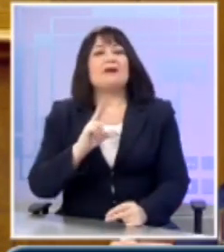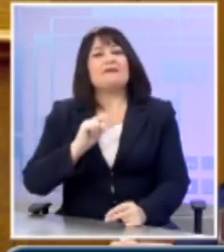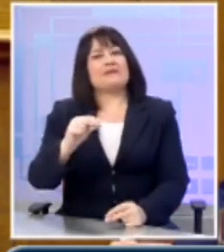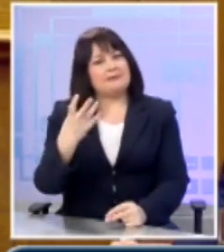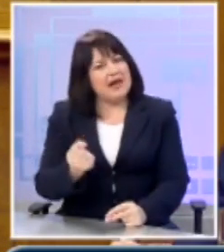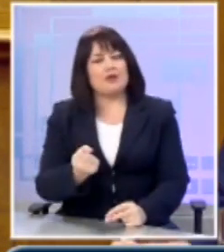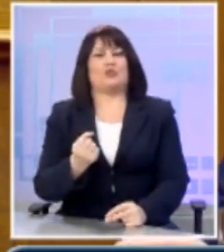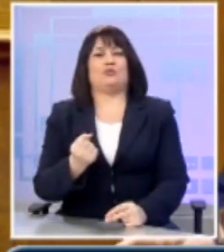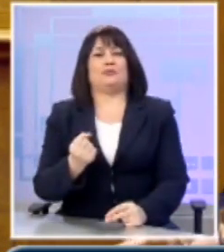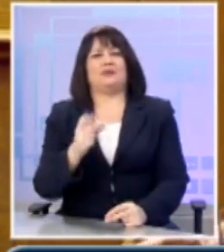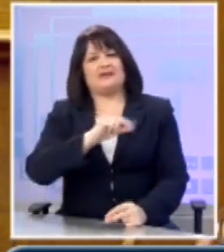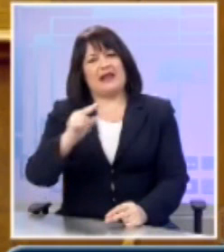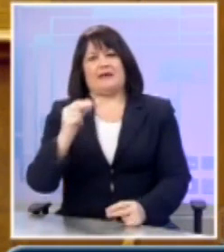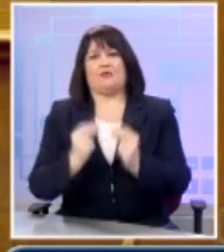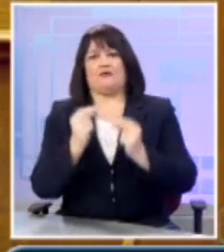υπαρκτά.